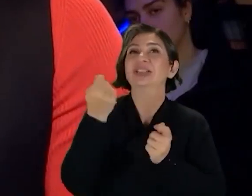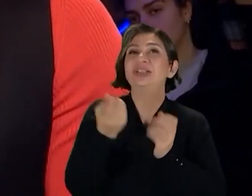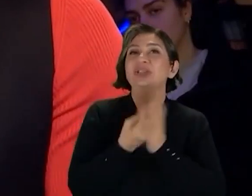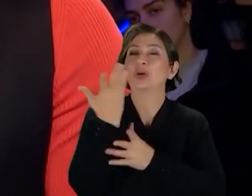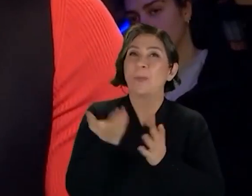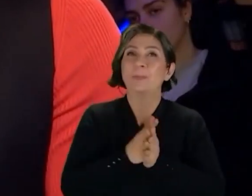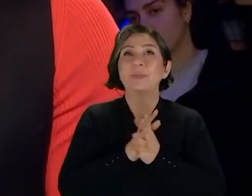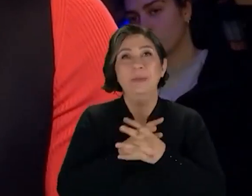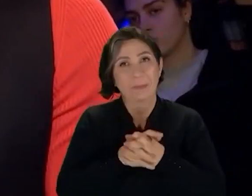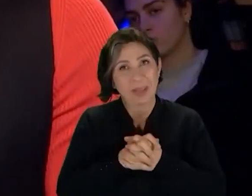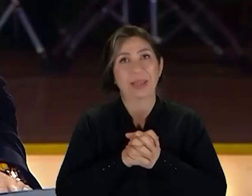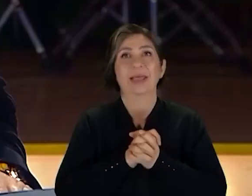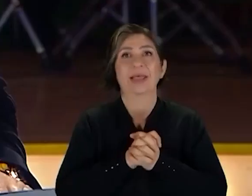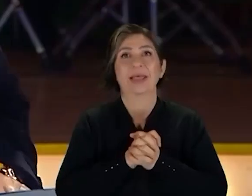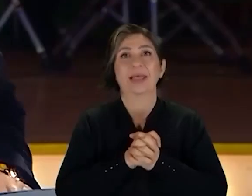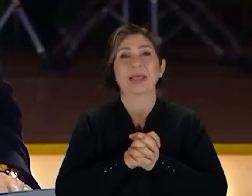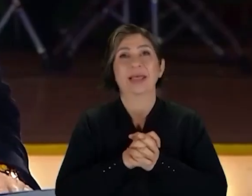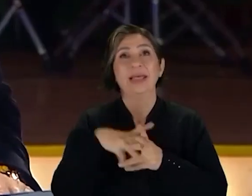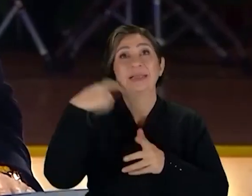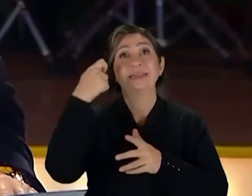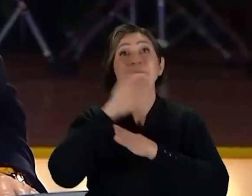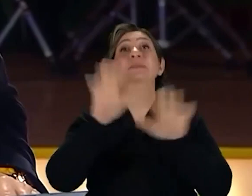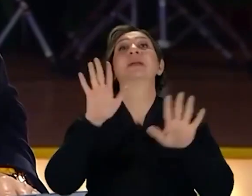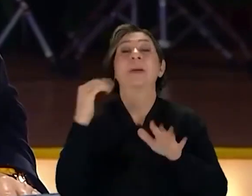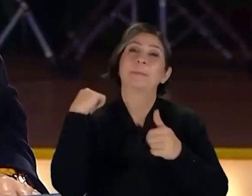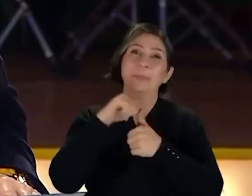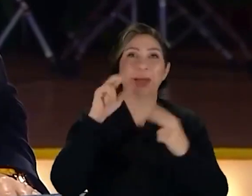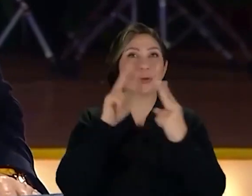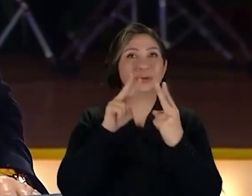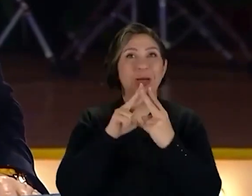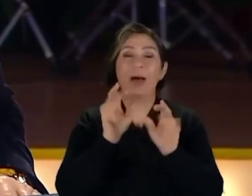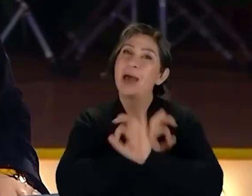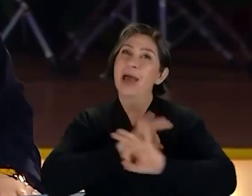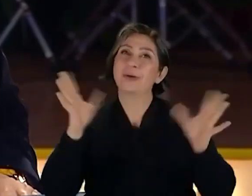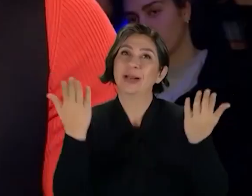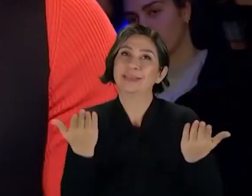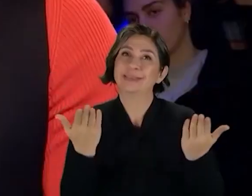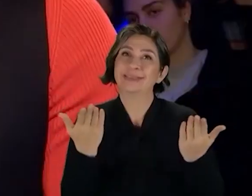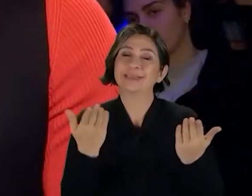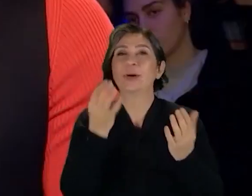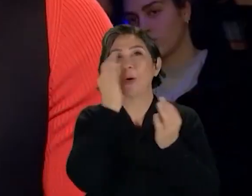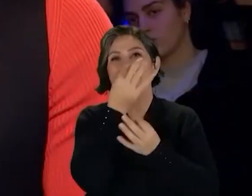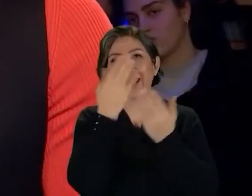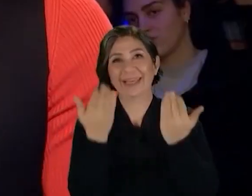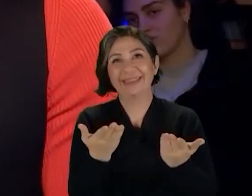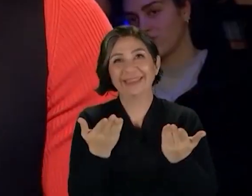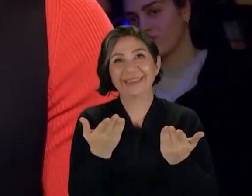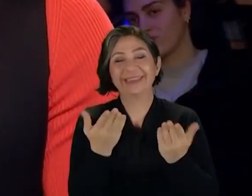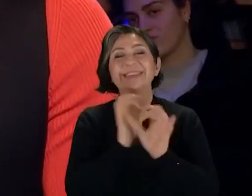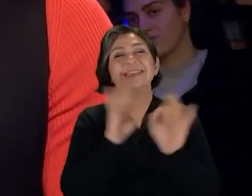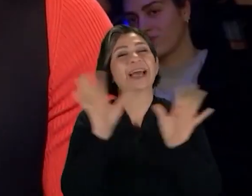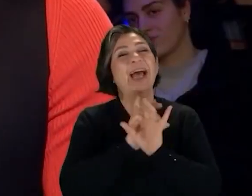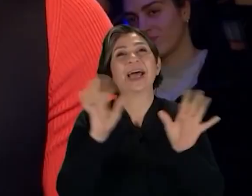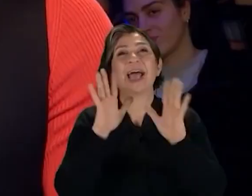Peki dizi bitmeden bir daha Görüşelim inşallah harikulade etsin kolay gelsin Teşekkür